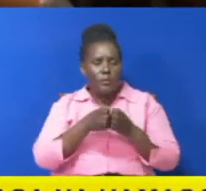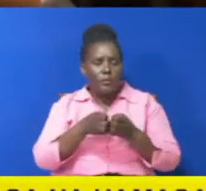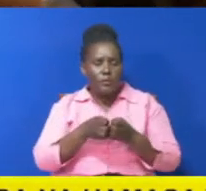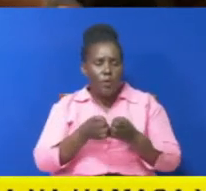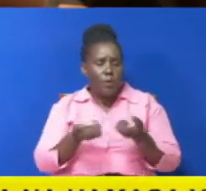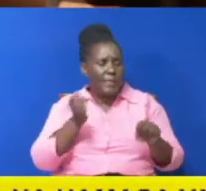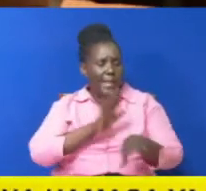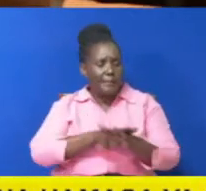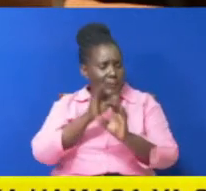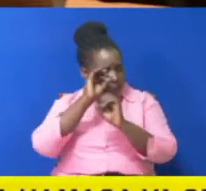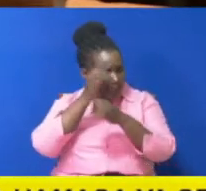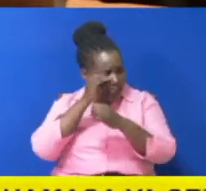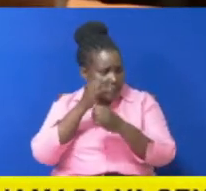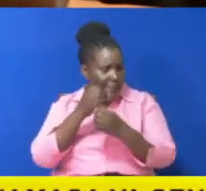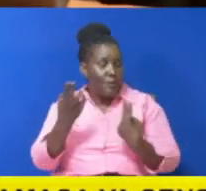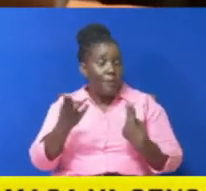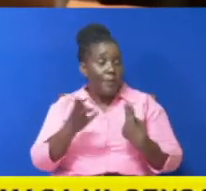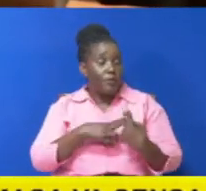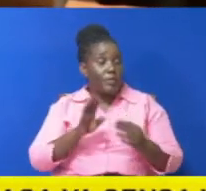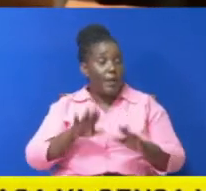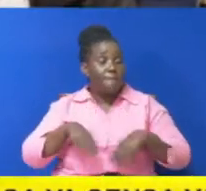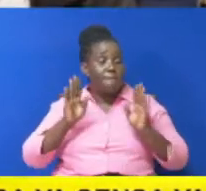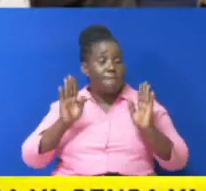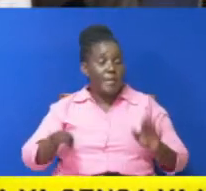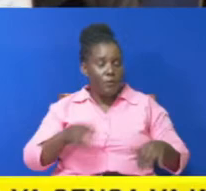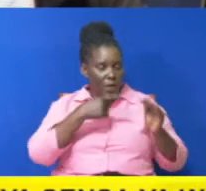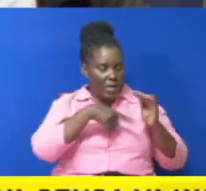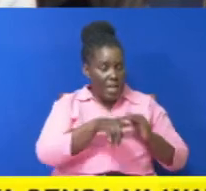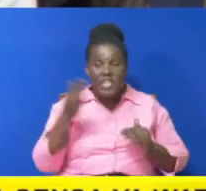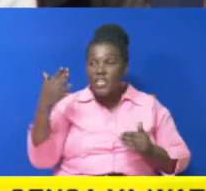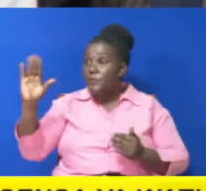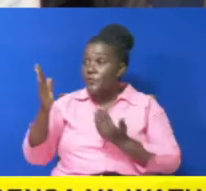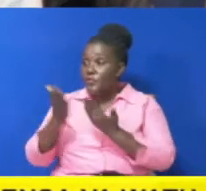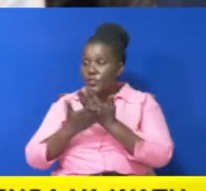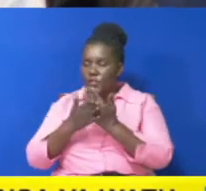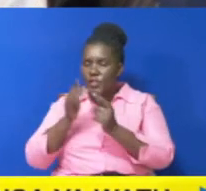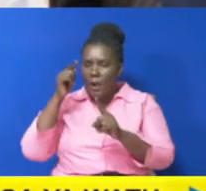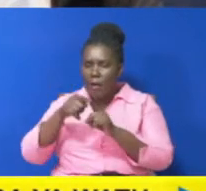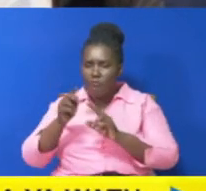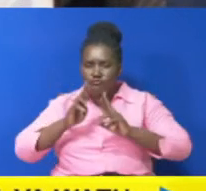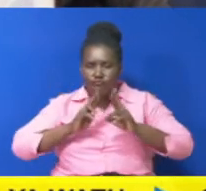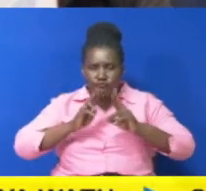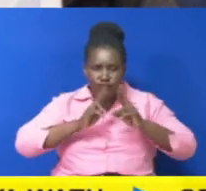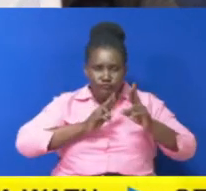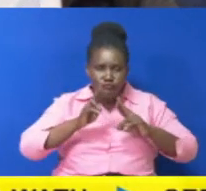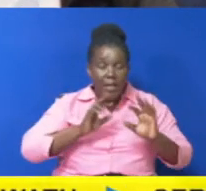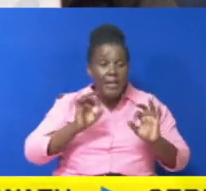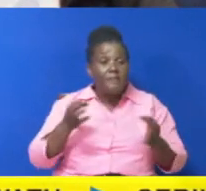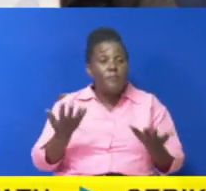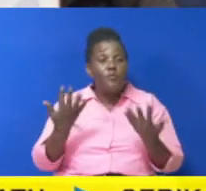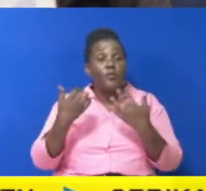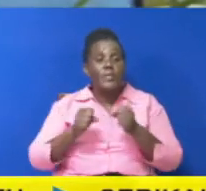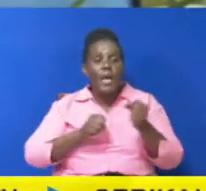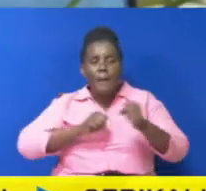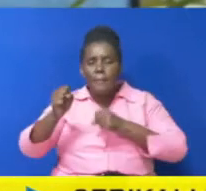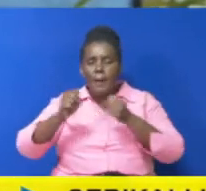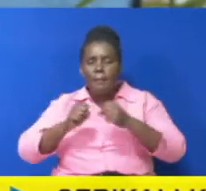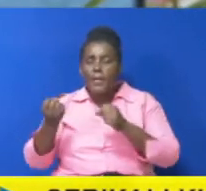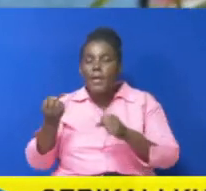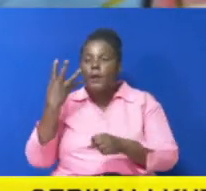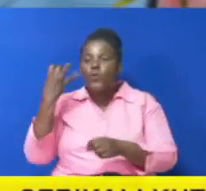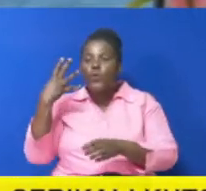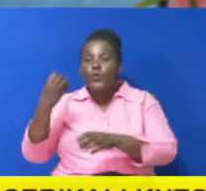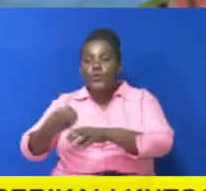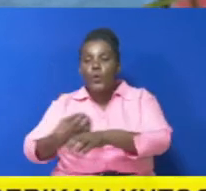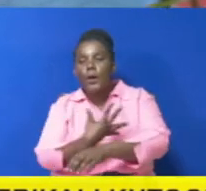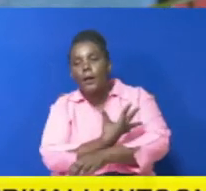kisayansi lililoshirikisha madaktari bingwa kutoka ndani na nje ya nchi kwa ajili ya kujadili namna ya kukabiliana na ongezeko la magonjwa